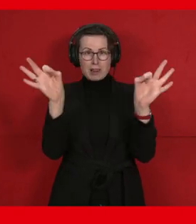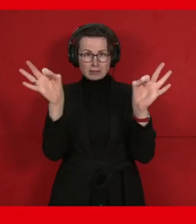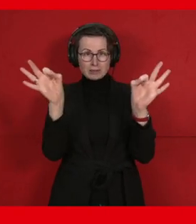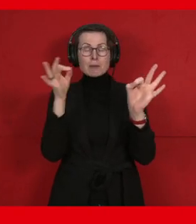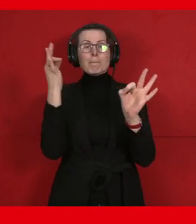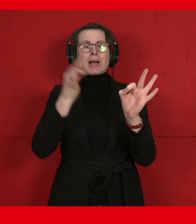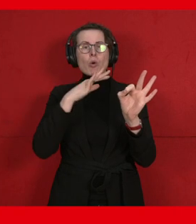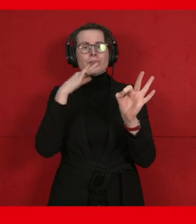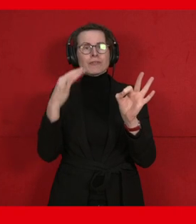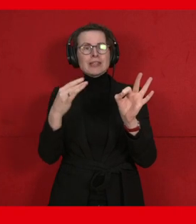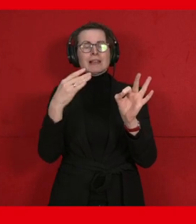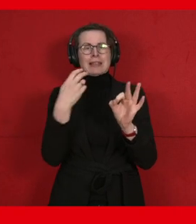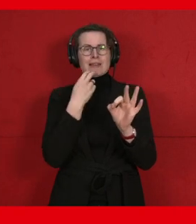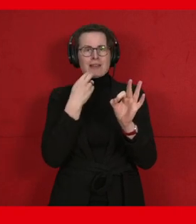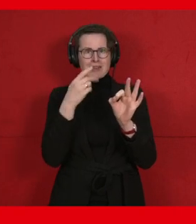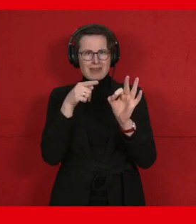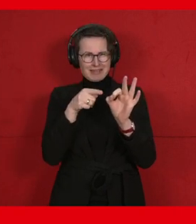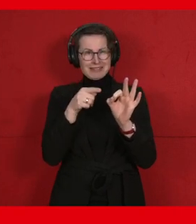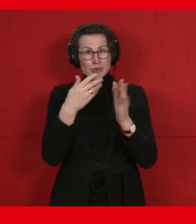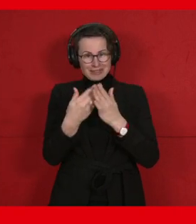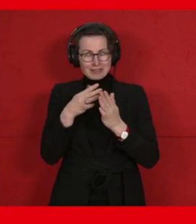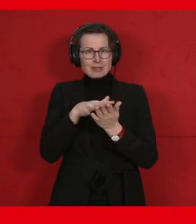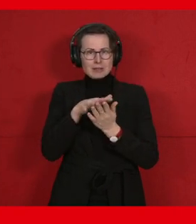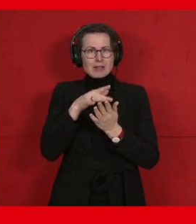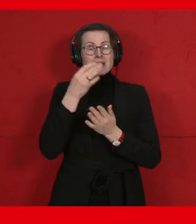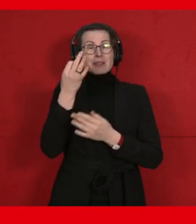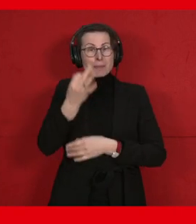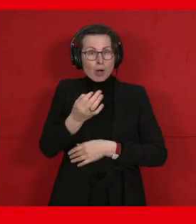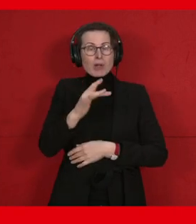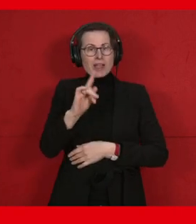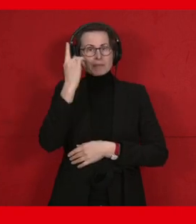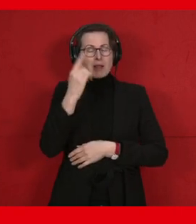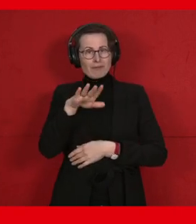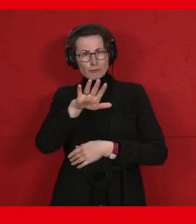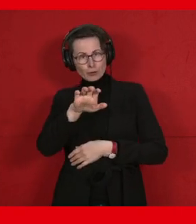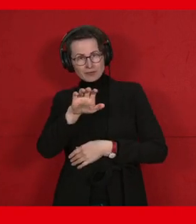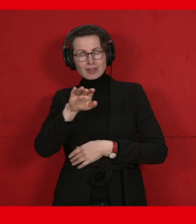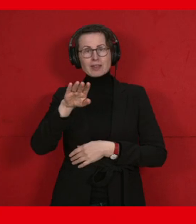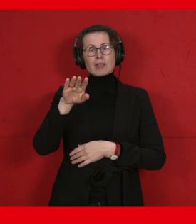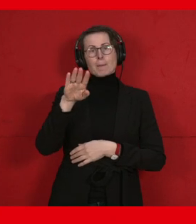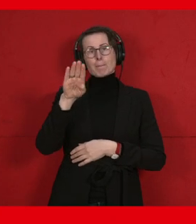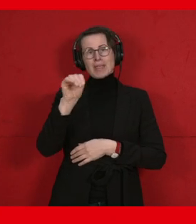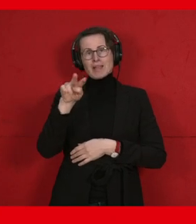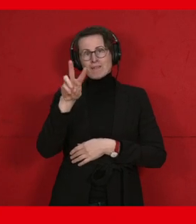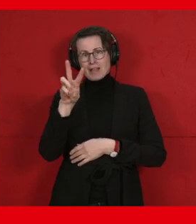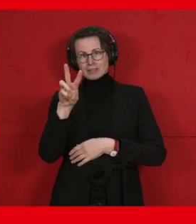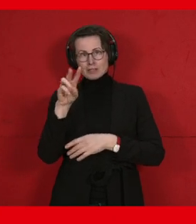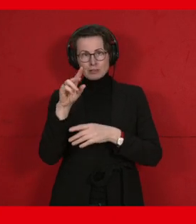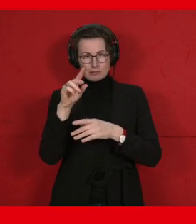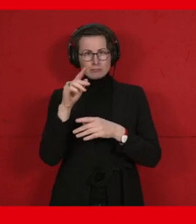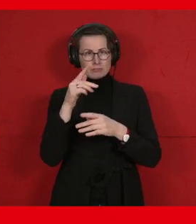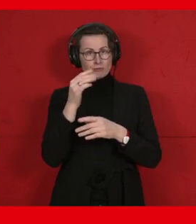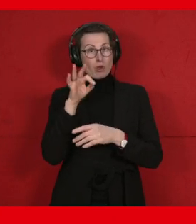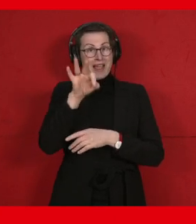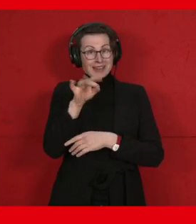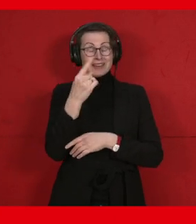Sie sehr viel Energie. Und das ist in der Tat die Herausforderung. Sie brauchen ungefähr 50 Megawattstunden für eine Tonne Wasserstoff, und